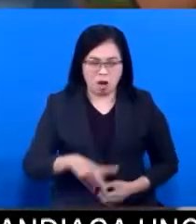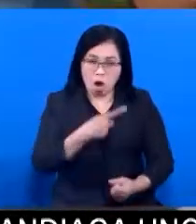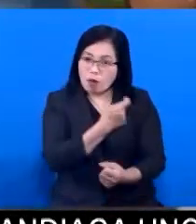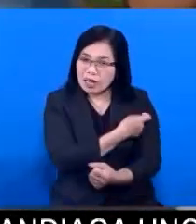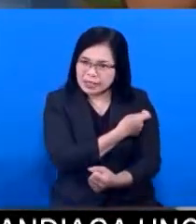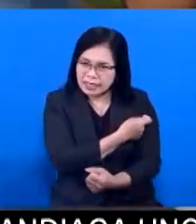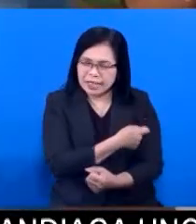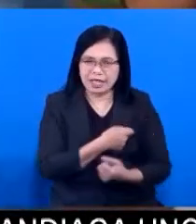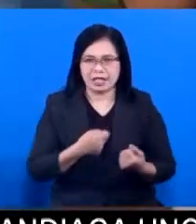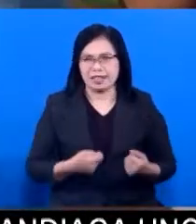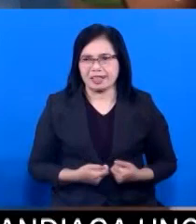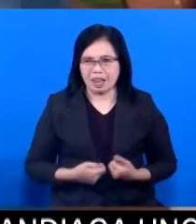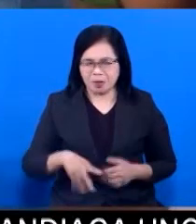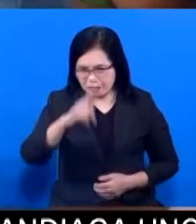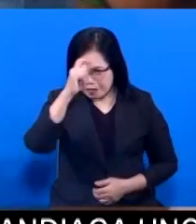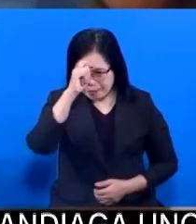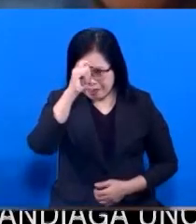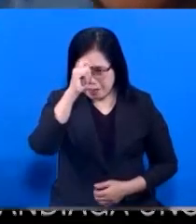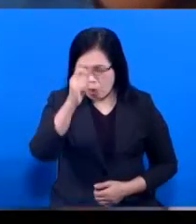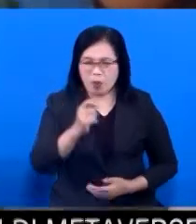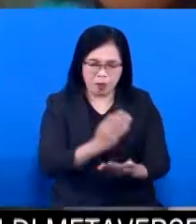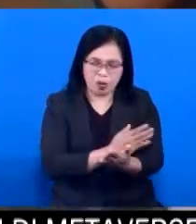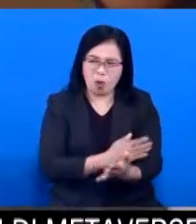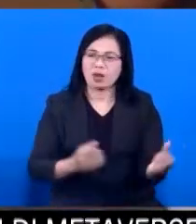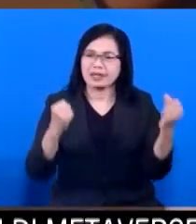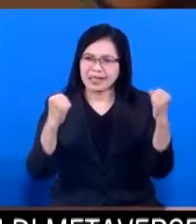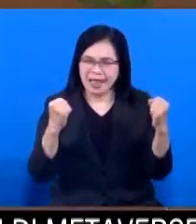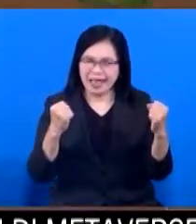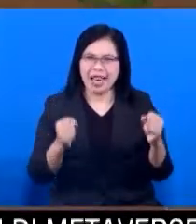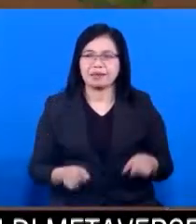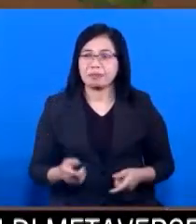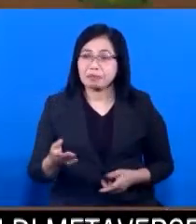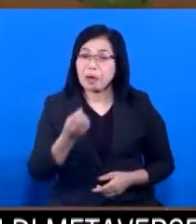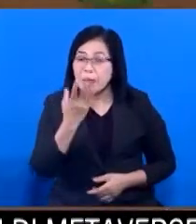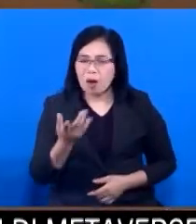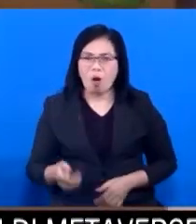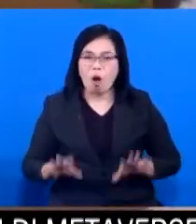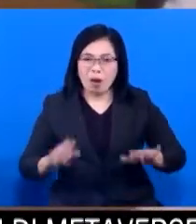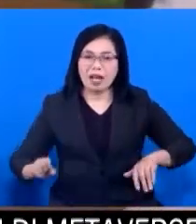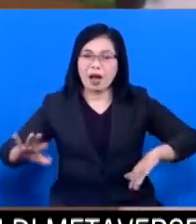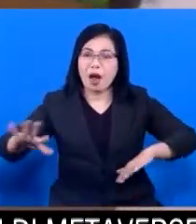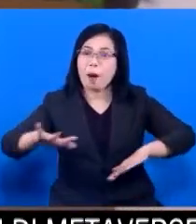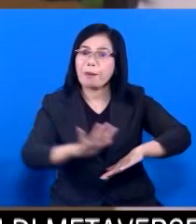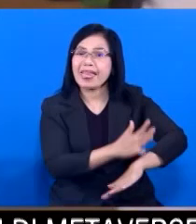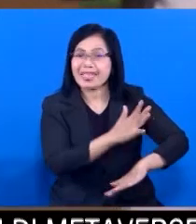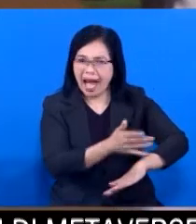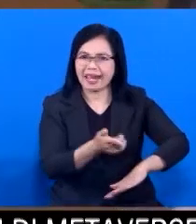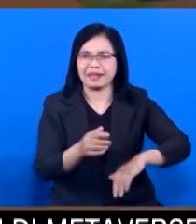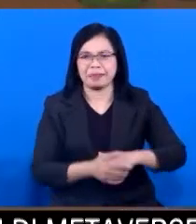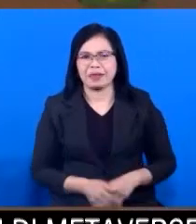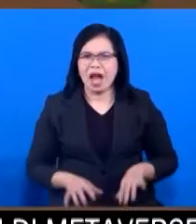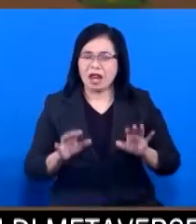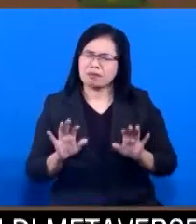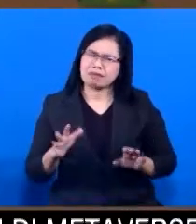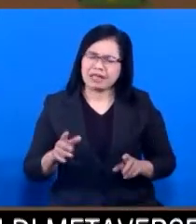Karena tempatnya strategis sih, enak juga, terbukanya ada banyak pantai. Kurang lebih 11 hari sih. Yeah.